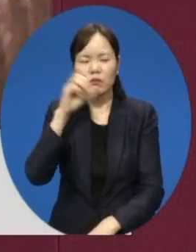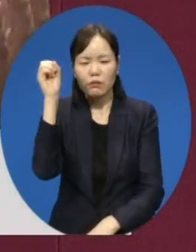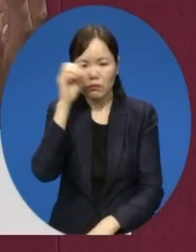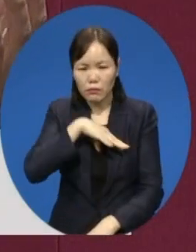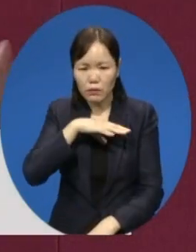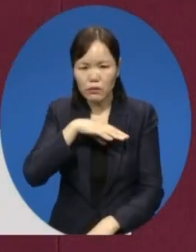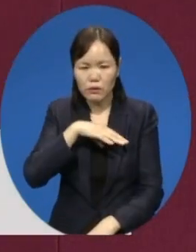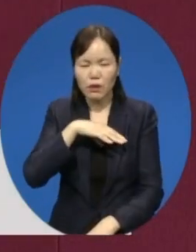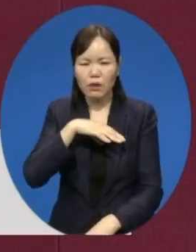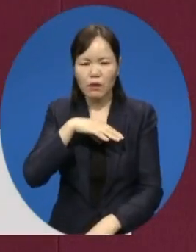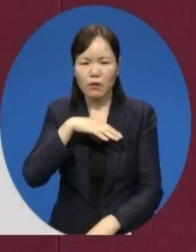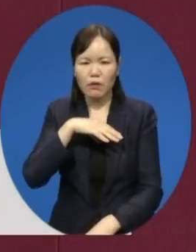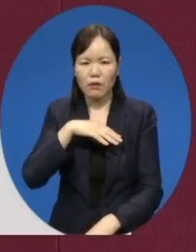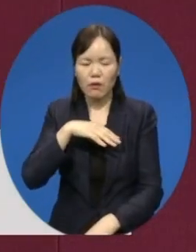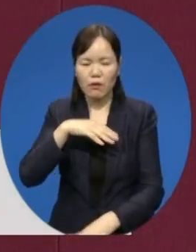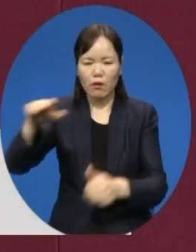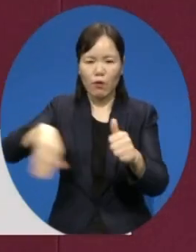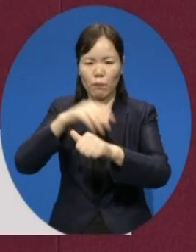언론 주목받고